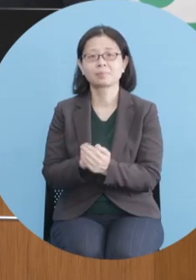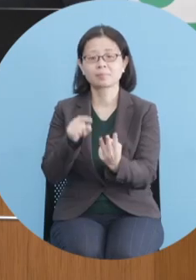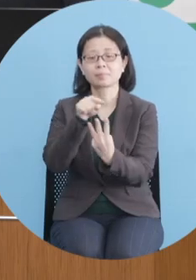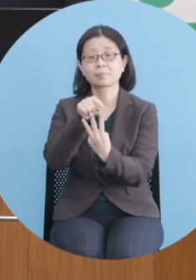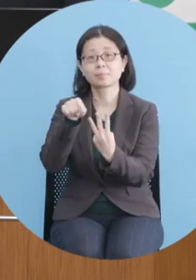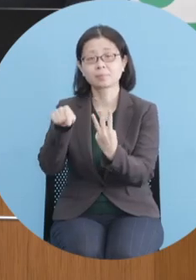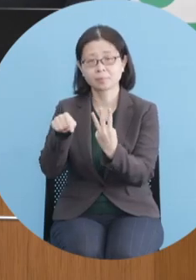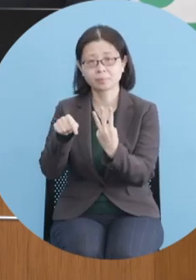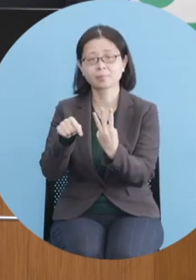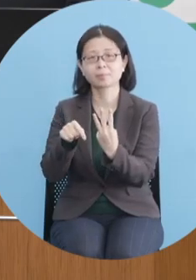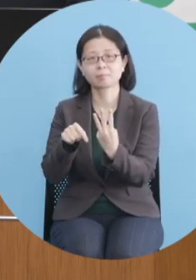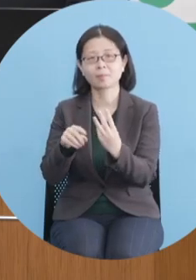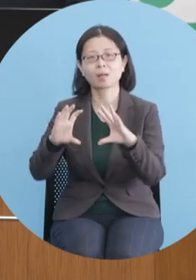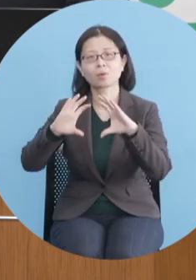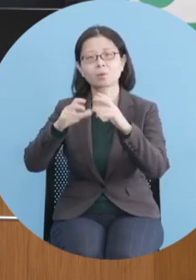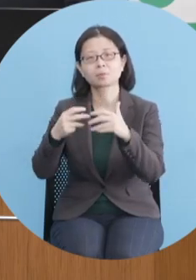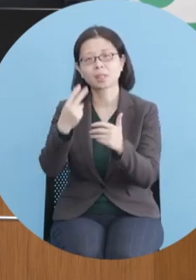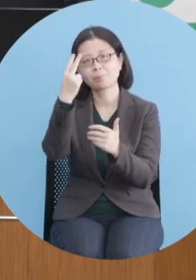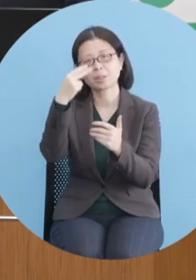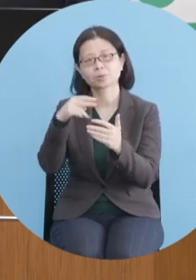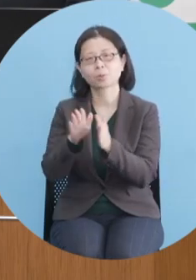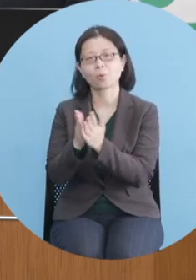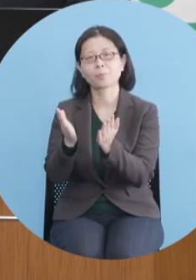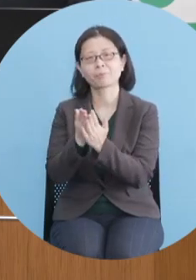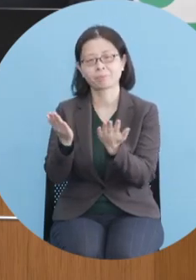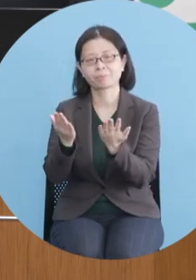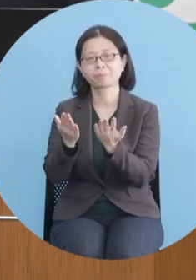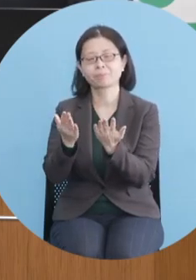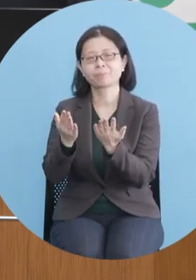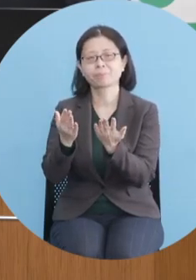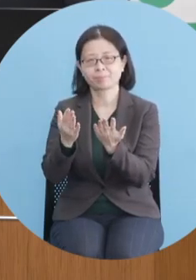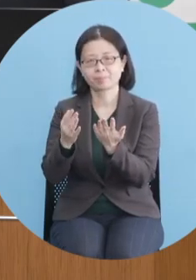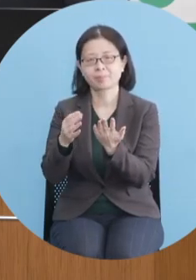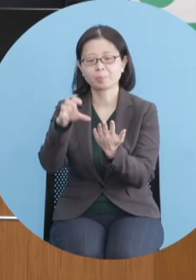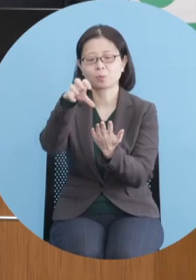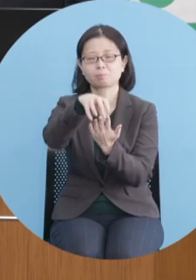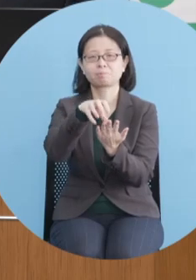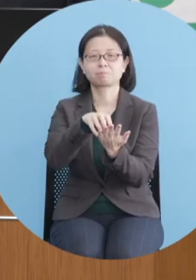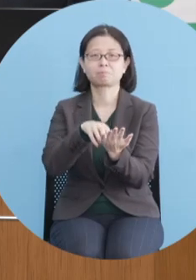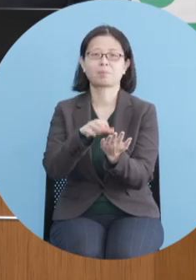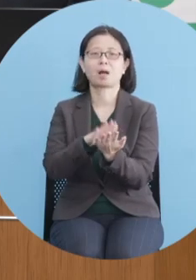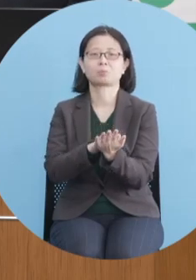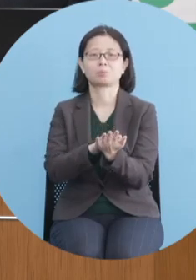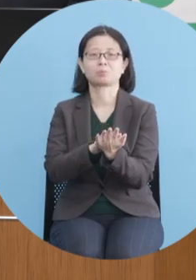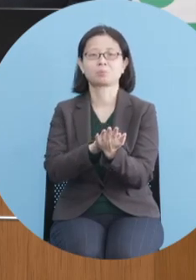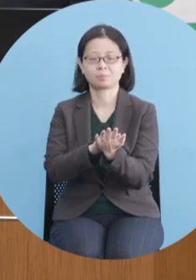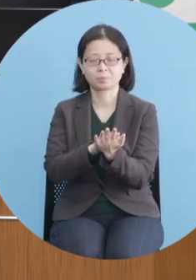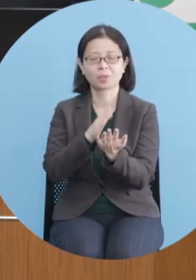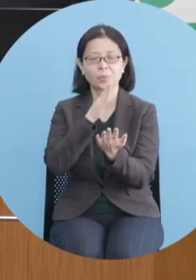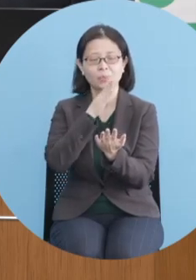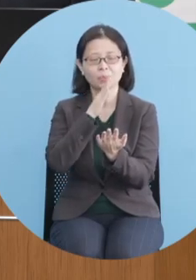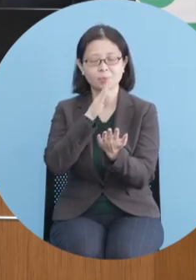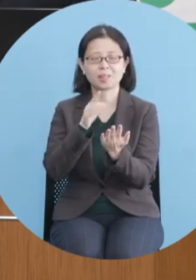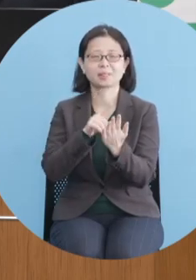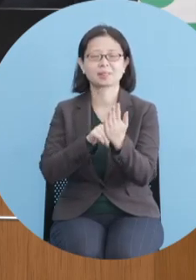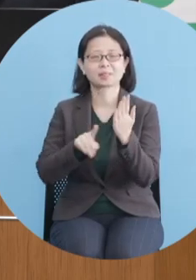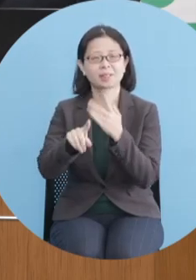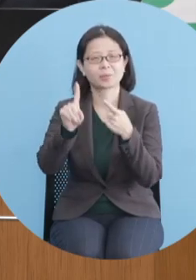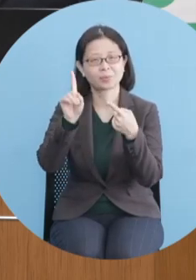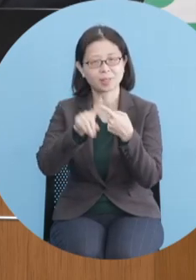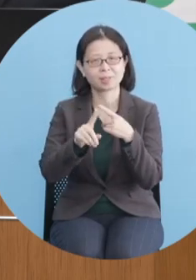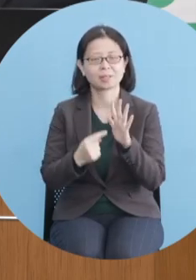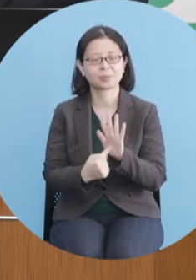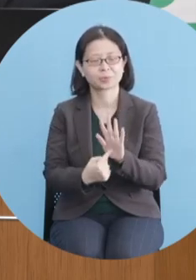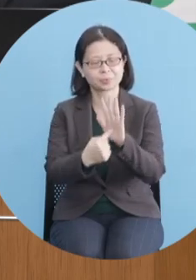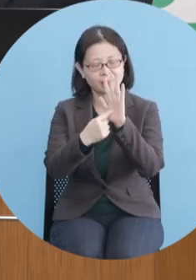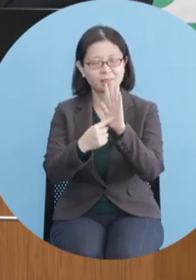はえ国際美術の本えアートメゾンインターナショナルにもされているま代表的な作品